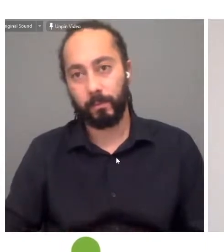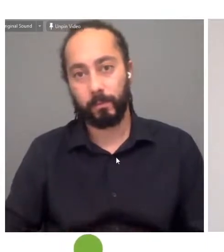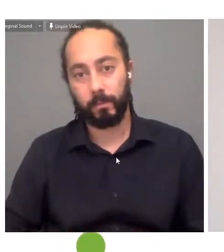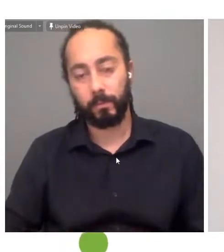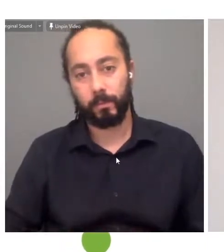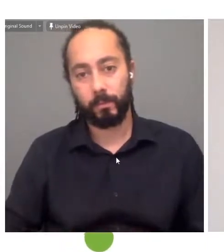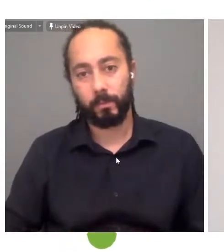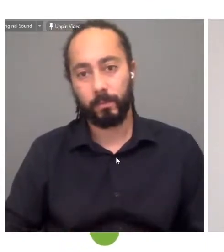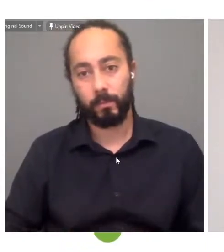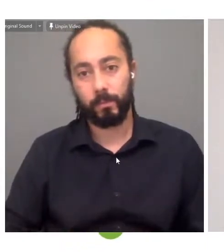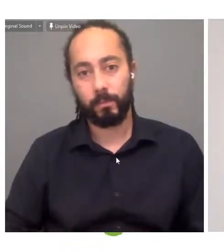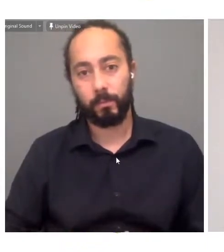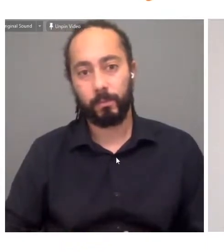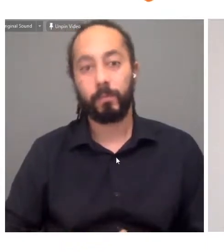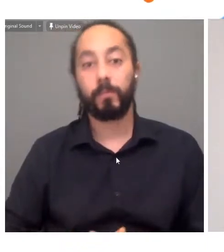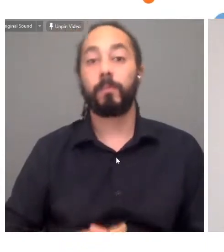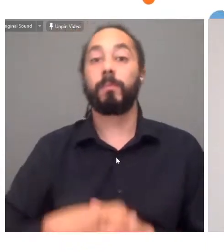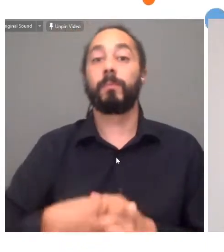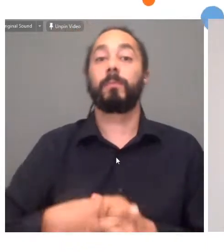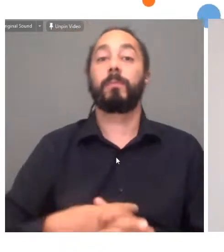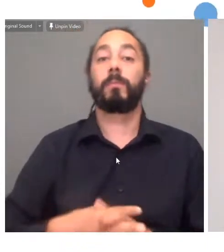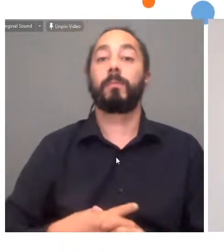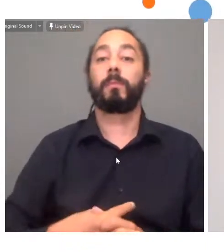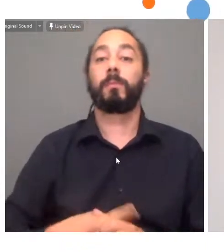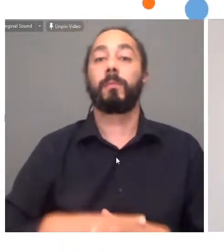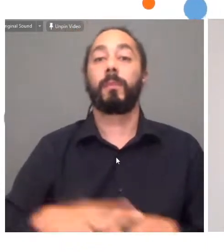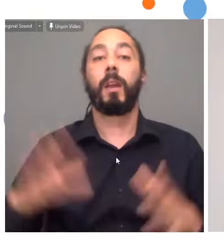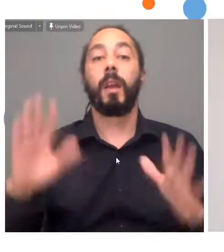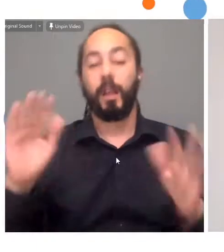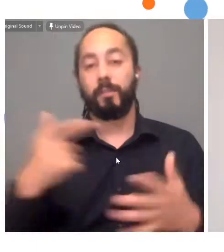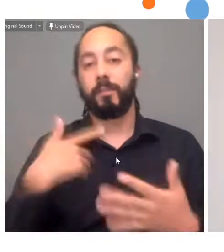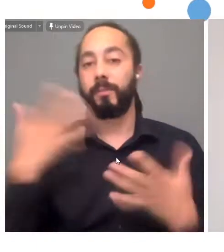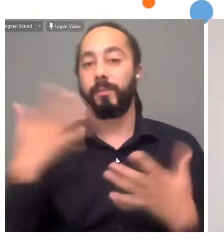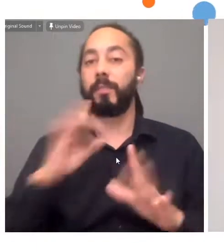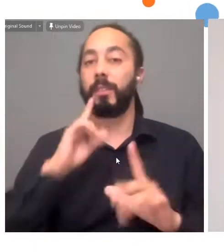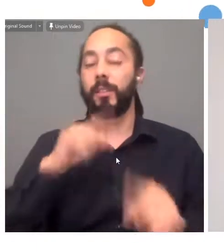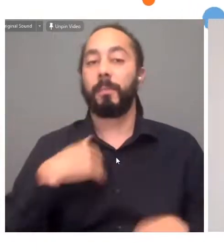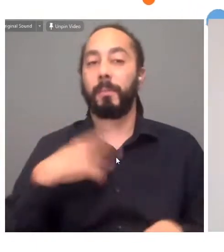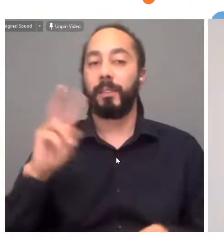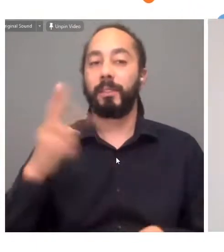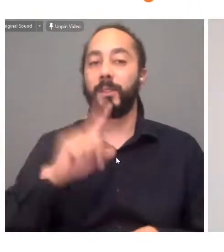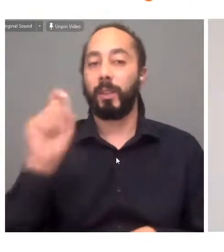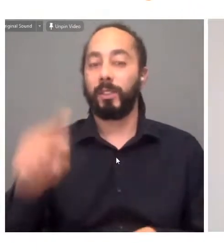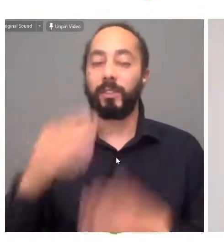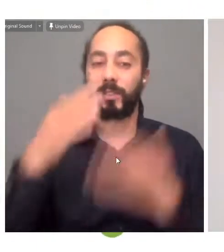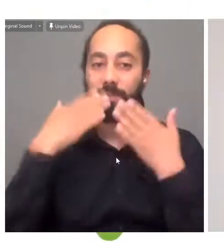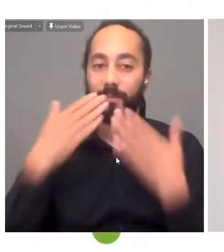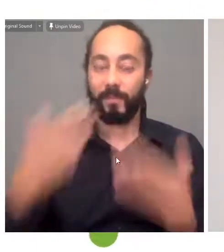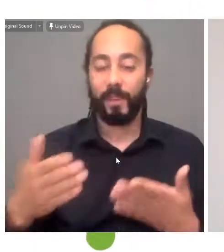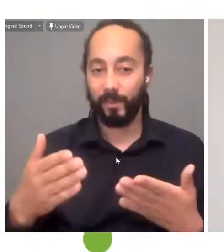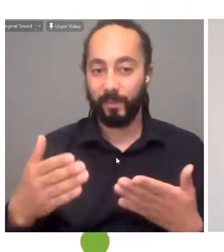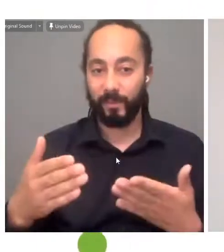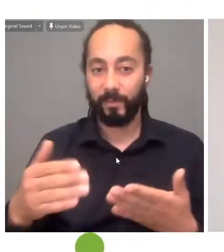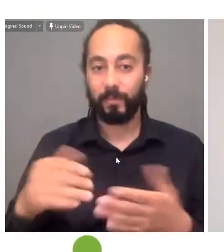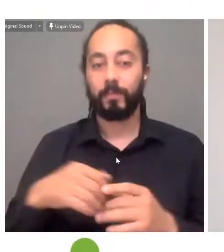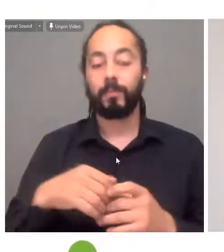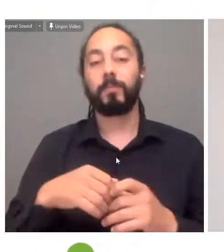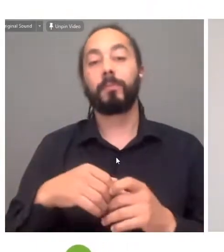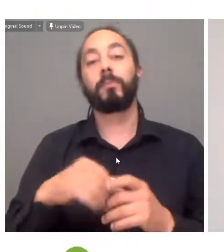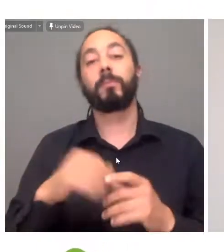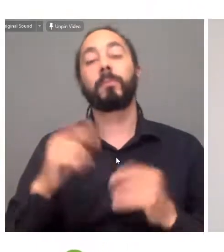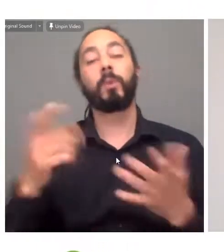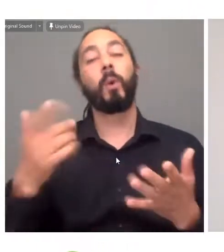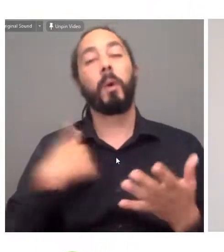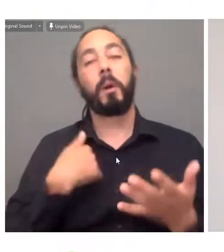question au sujet de la PCU, vous avez déjà répondu, mais il aimerait ça vous entendre sur la suggestion d'un revenu de